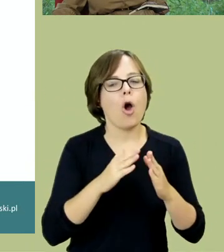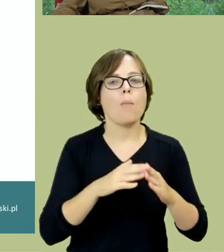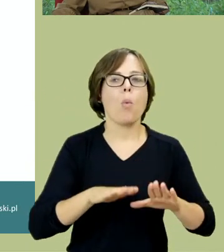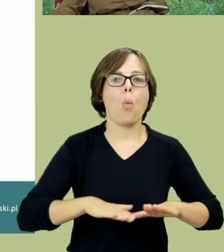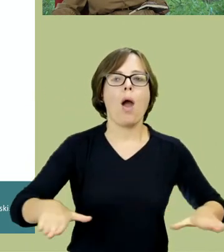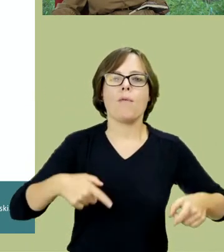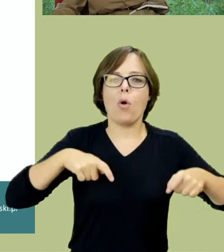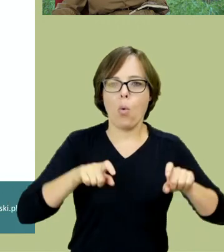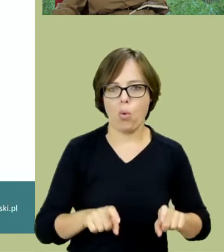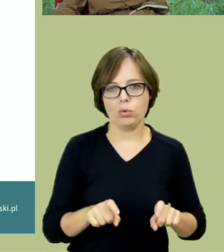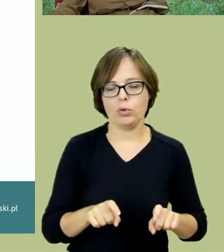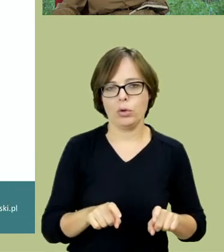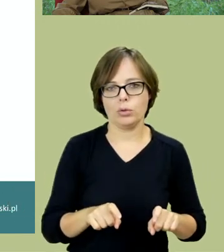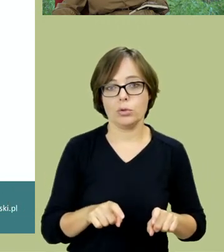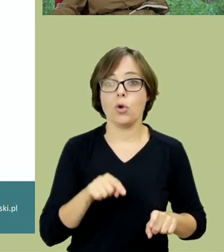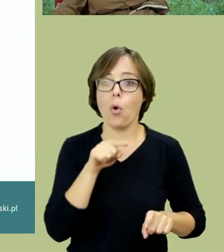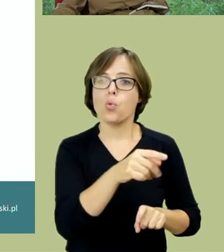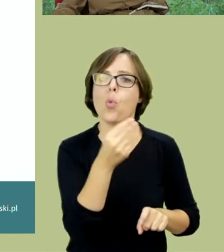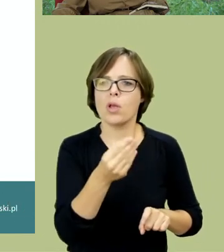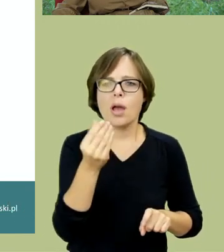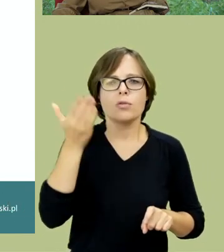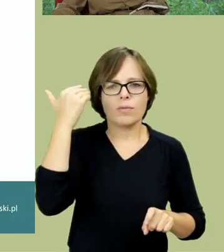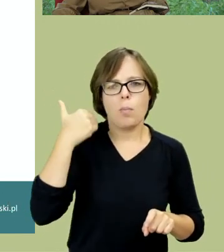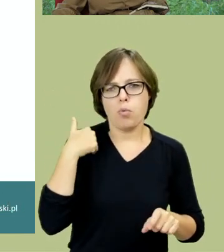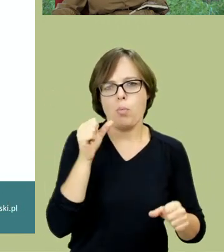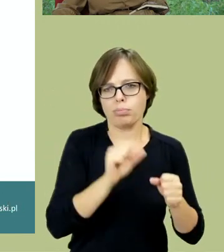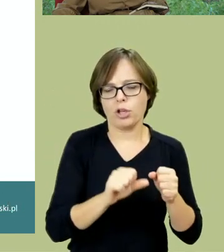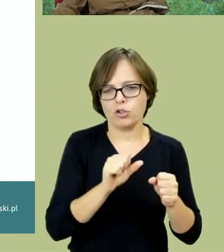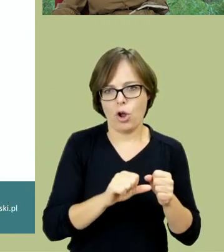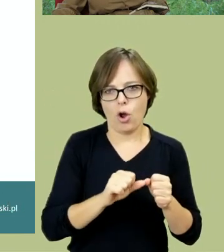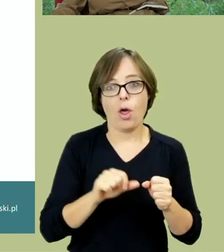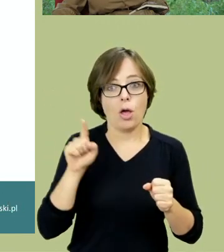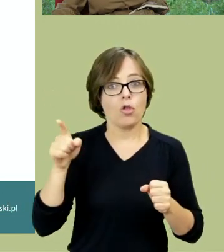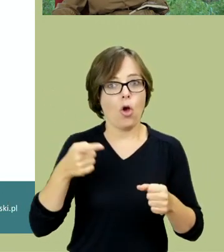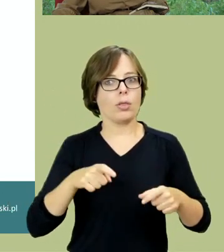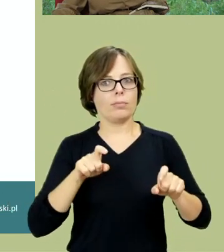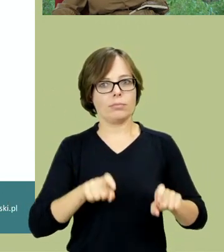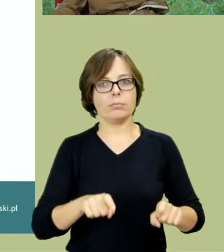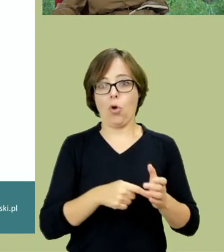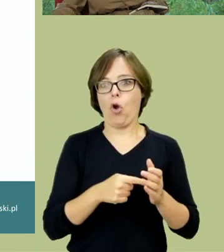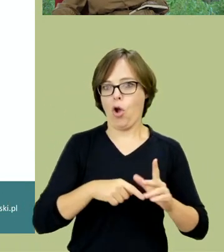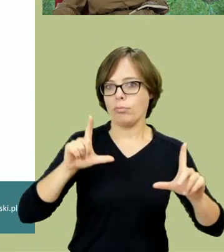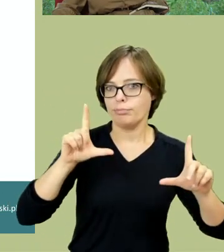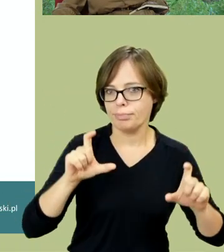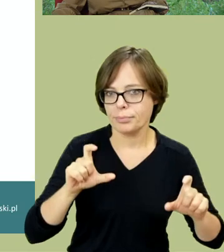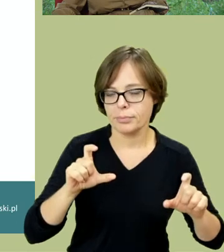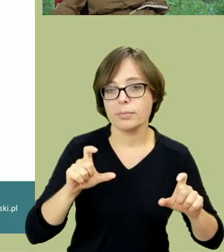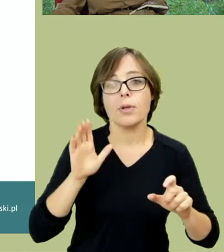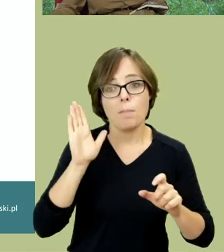którym funkcjonowało jeszcze przedszkole i z ich inicjatywy w